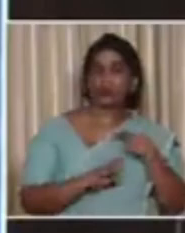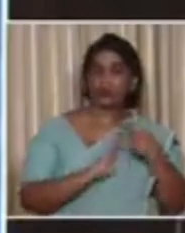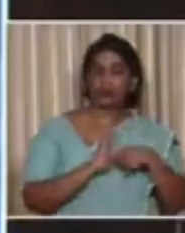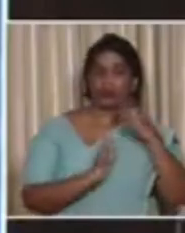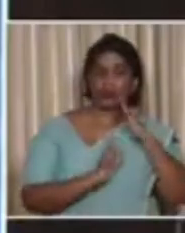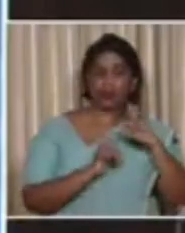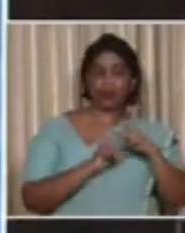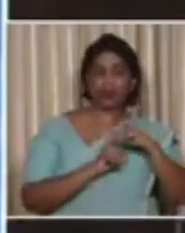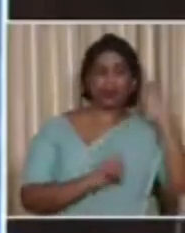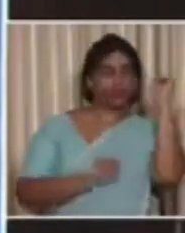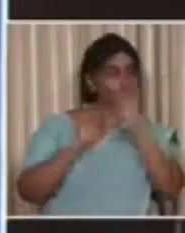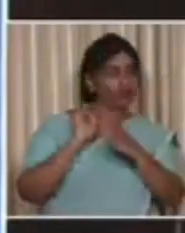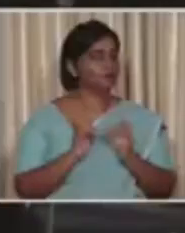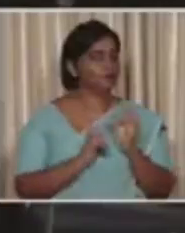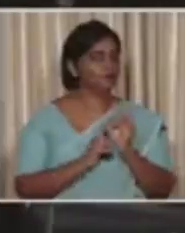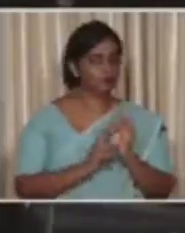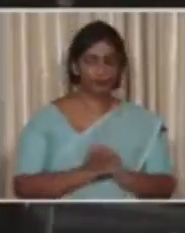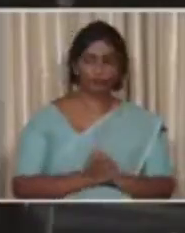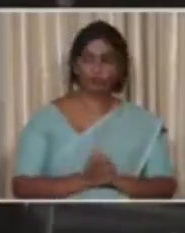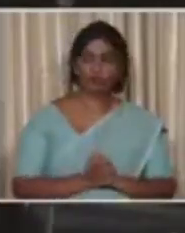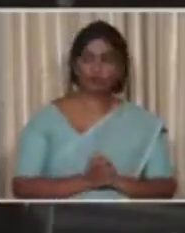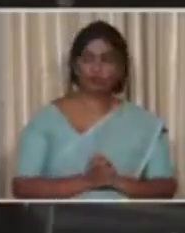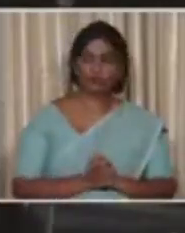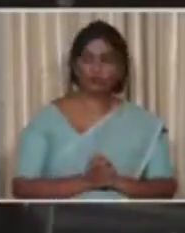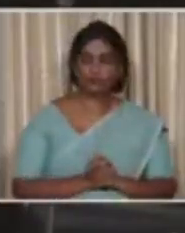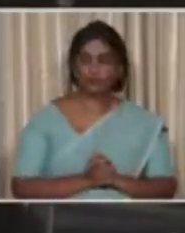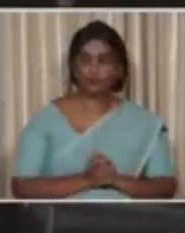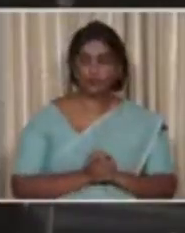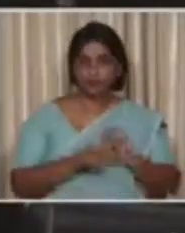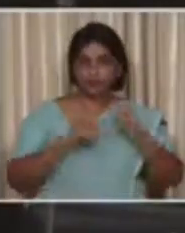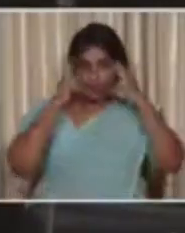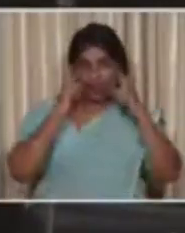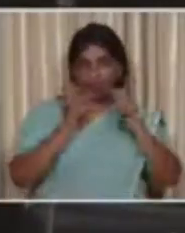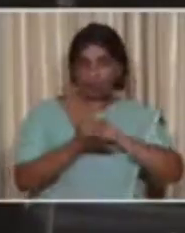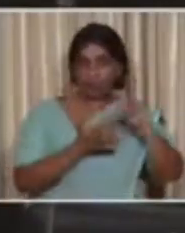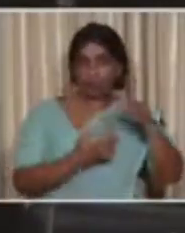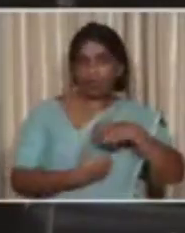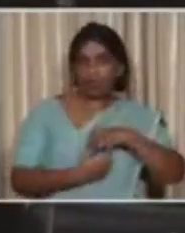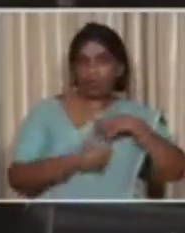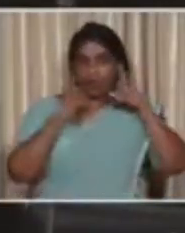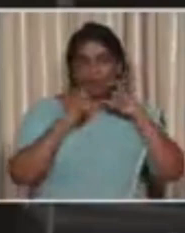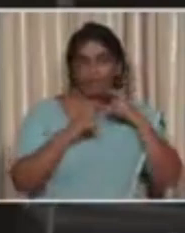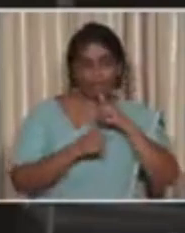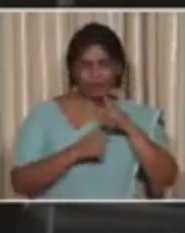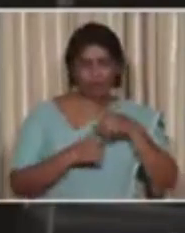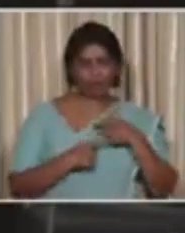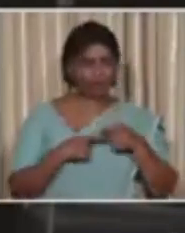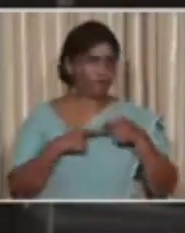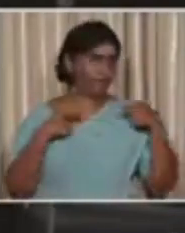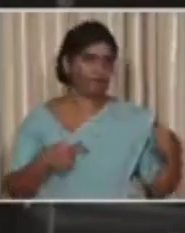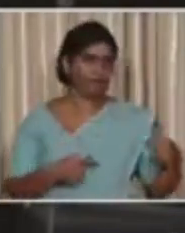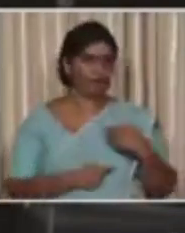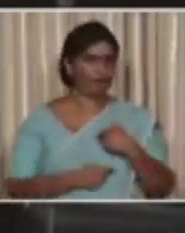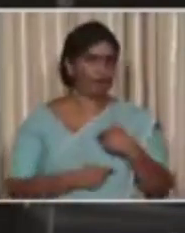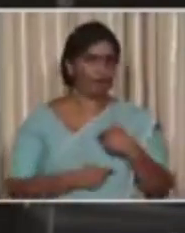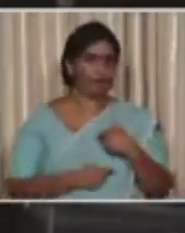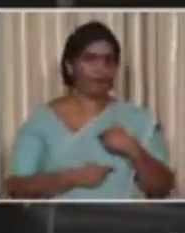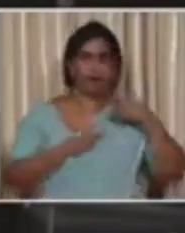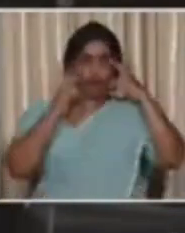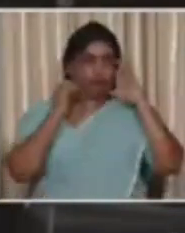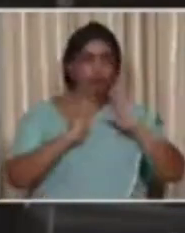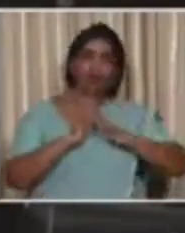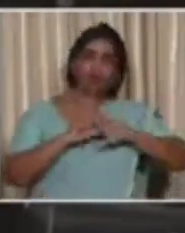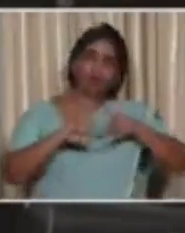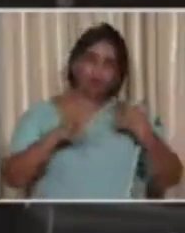විදේශ ආදායමක් ලබා ගන්නත් පුළුවන්. මේ අරාබිකරයේ දුක් විඳිනවා කියන කතාව මම විරුද්ධයි. පළවෙනිම කාරණාව අරාබිකරයේ නෙමෙයි, කොහේ